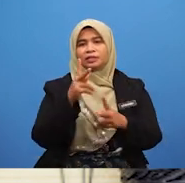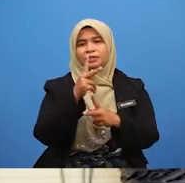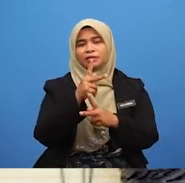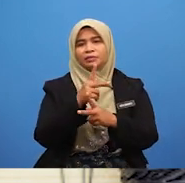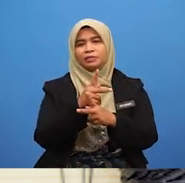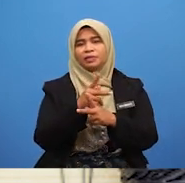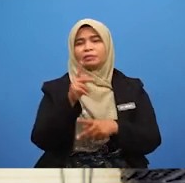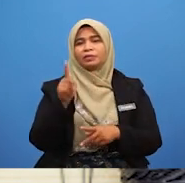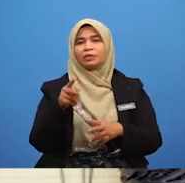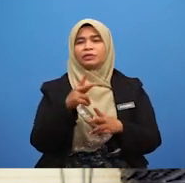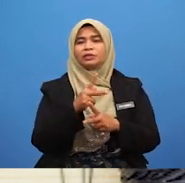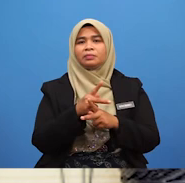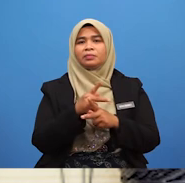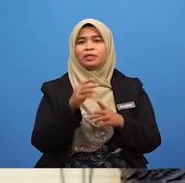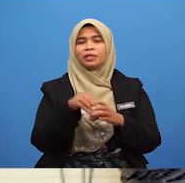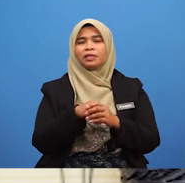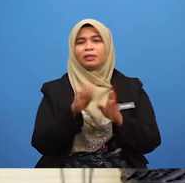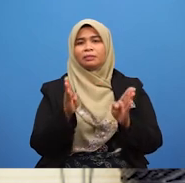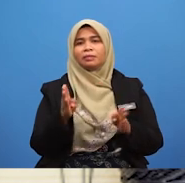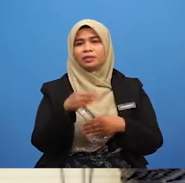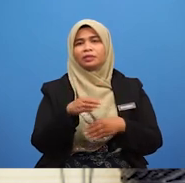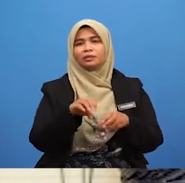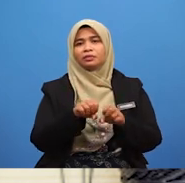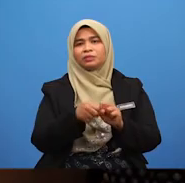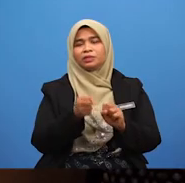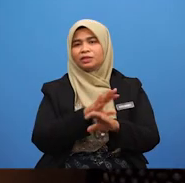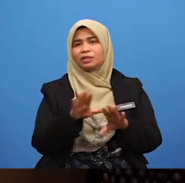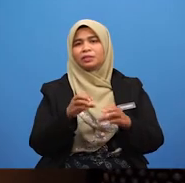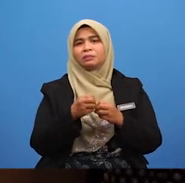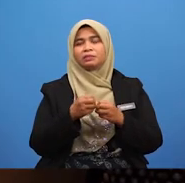disimpan di dalam bekas supaya tidak pecah.